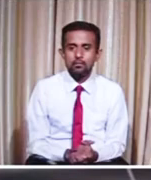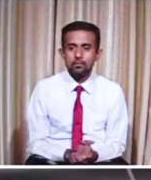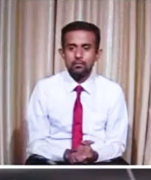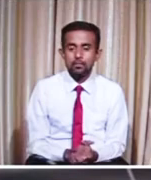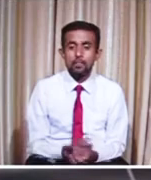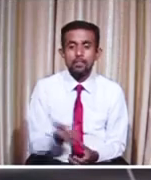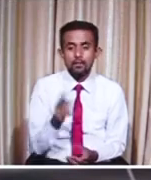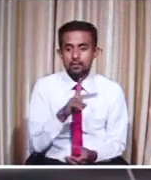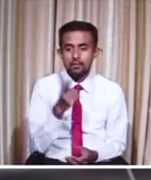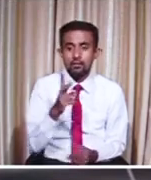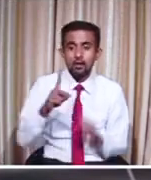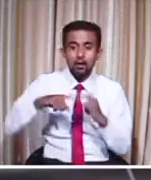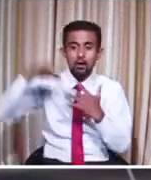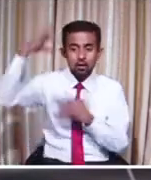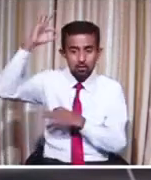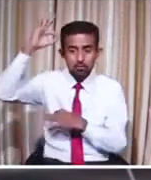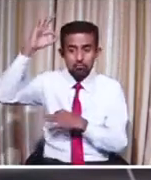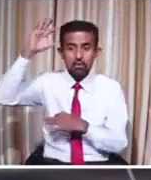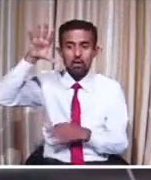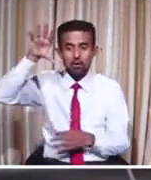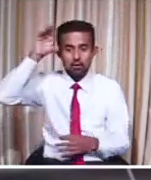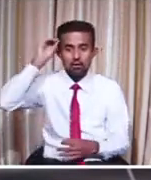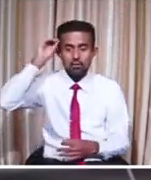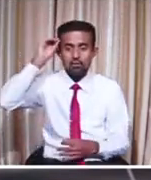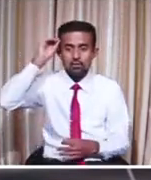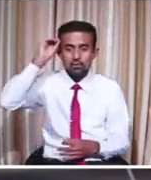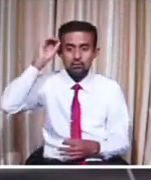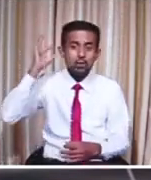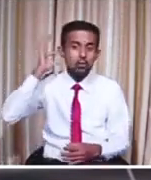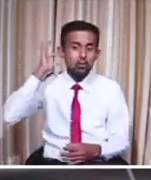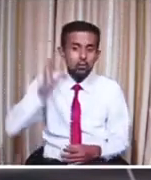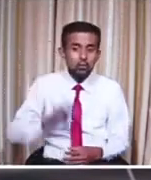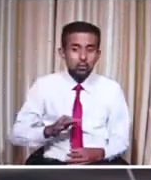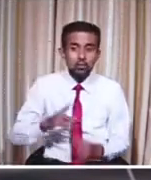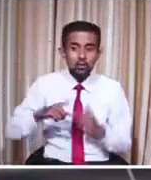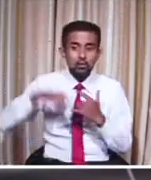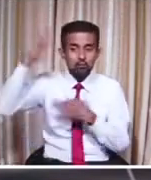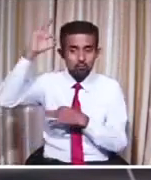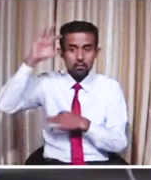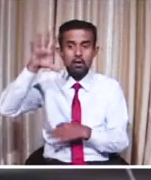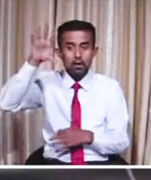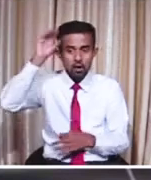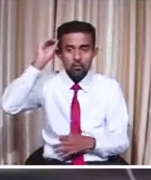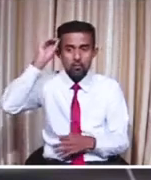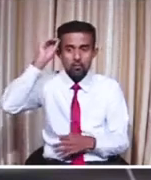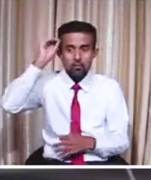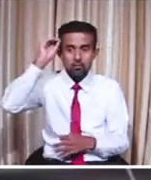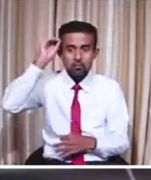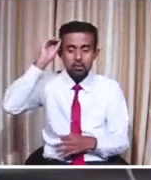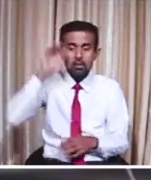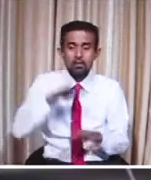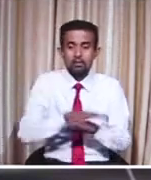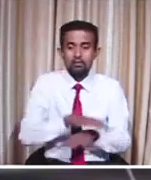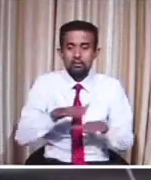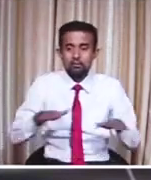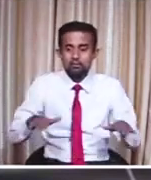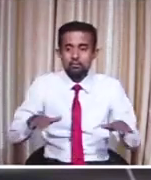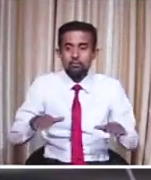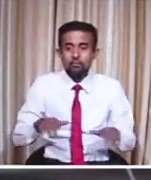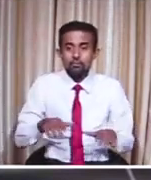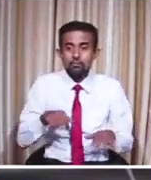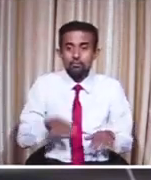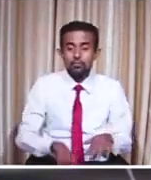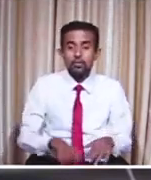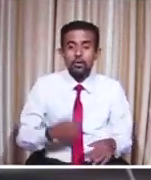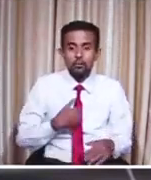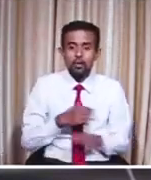nama, wiswidya adiapa ni laban ni, mage dua, memar wiswidya adiapa ni laban ni, eh daruo,